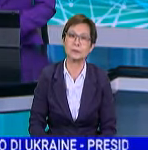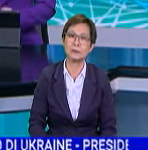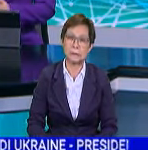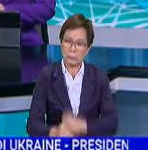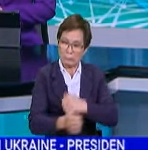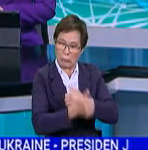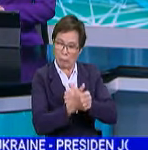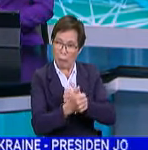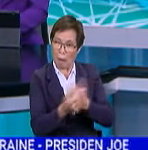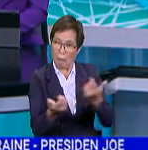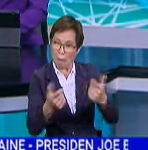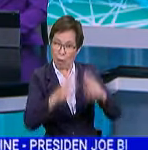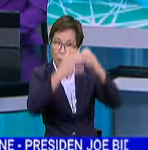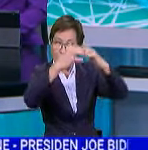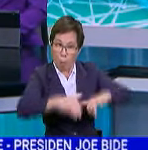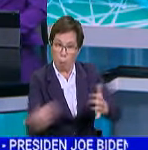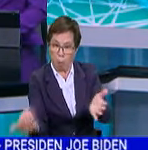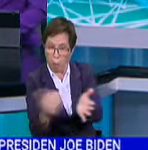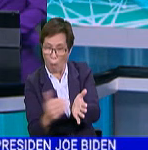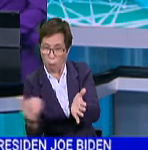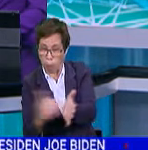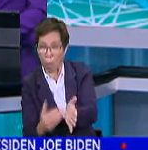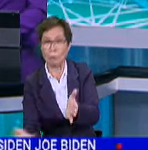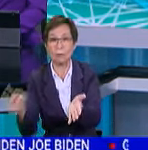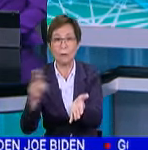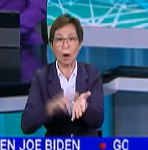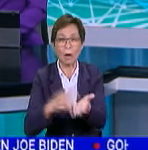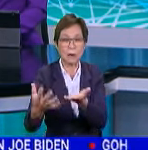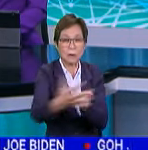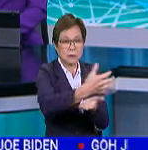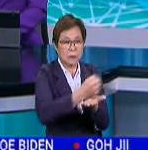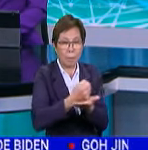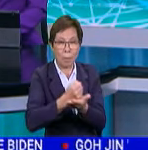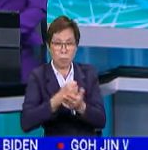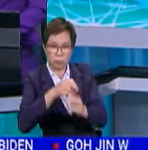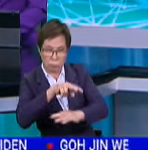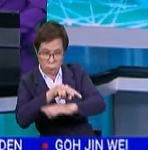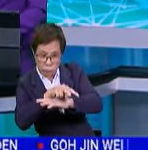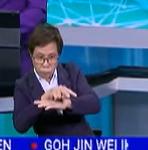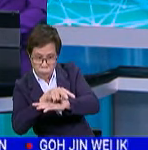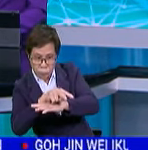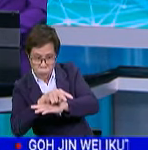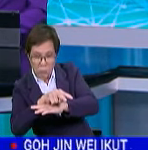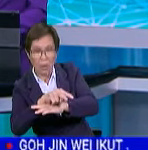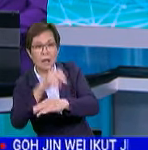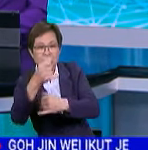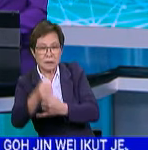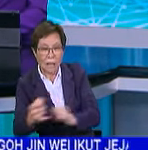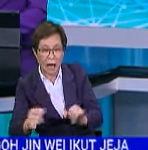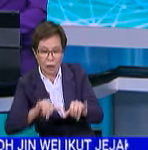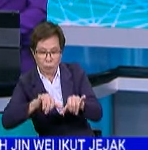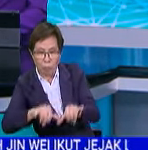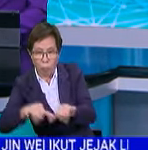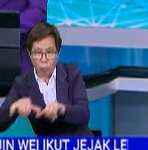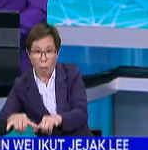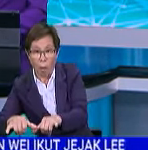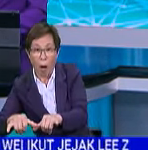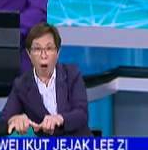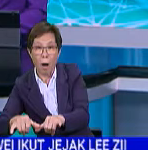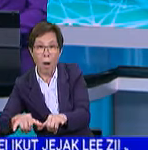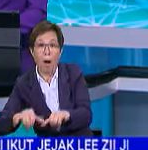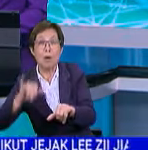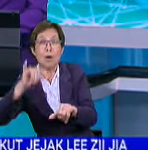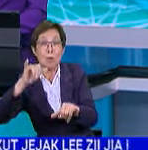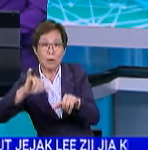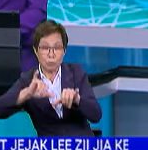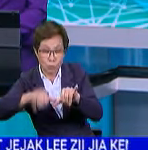Risiko berlaku runtuhan susulan. Laporan itu diperolehi hasil pemantauan Jabatan Kejuruteraan Majlis Bandaraya Subang Jaya